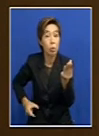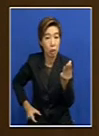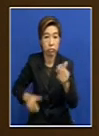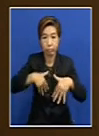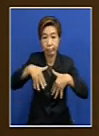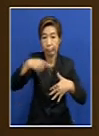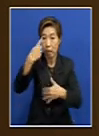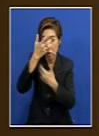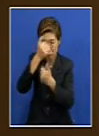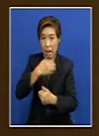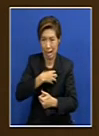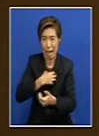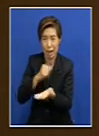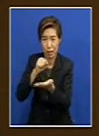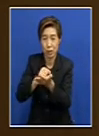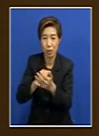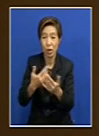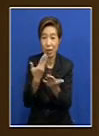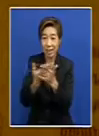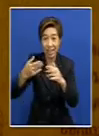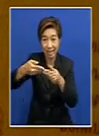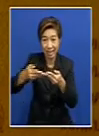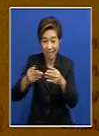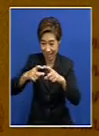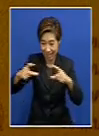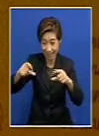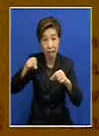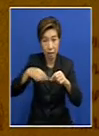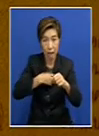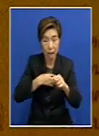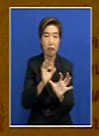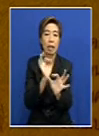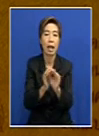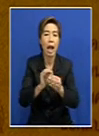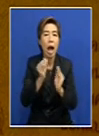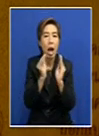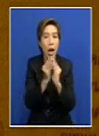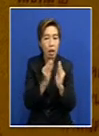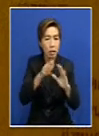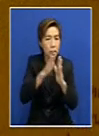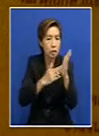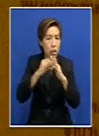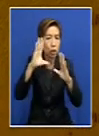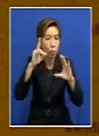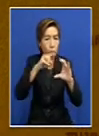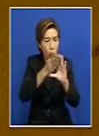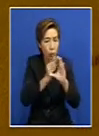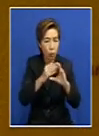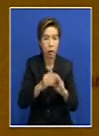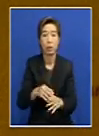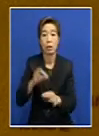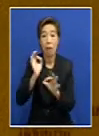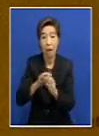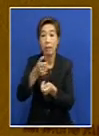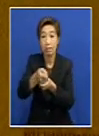ชนท่านใดที่สนใจสามารถติดต่อแลกซื้อได้ที่ธนาคารออมสินธนาคารเพื่อการเกษตรและสหก